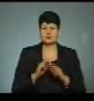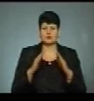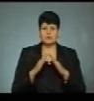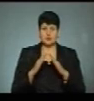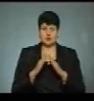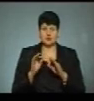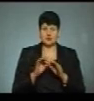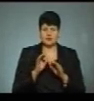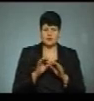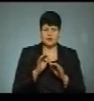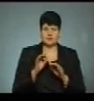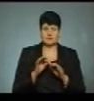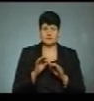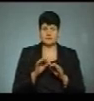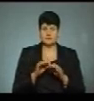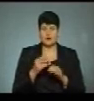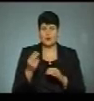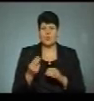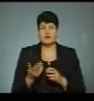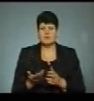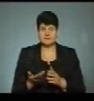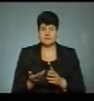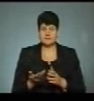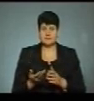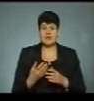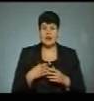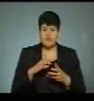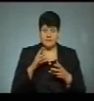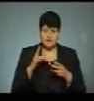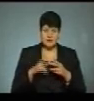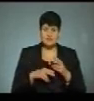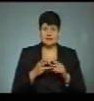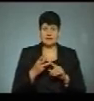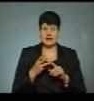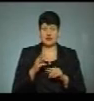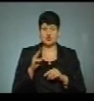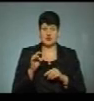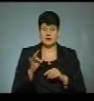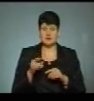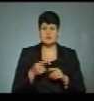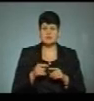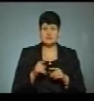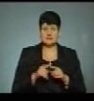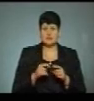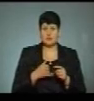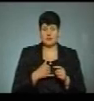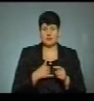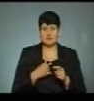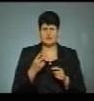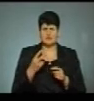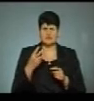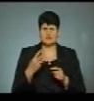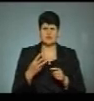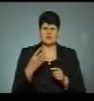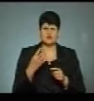будиночок вишила таким-то кольором. Ну, а врешті третій шар, це виходить в мене